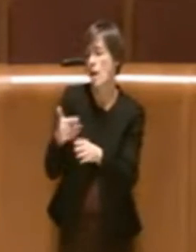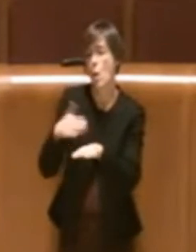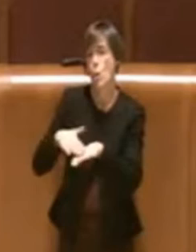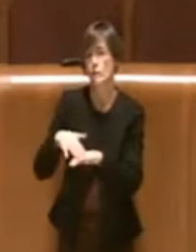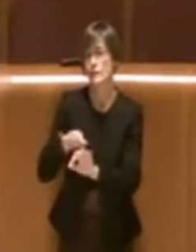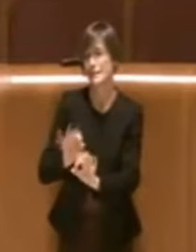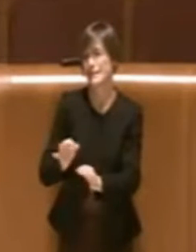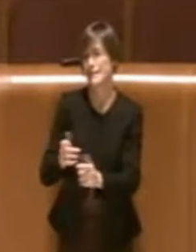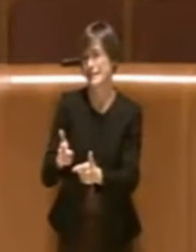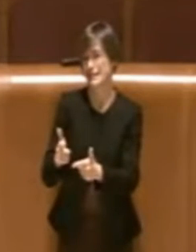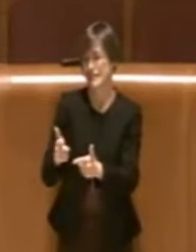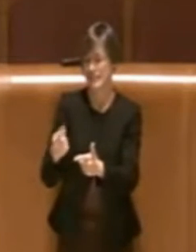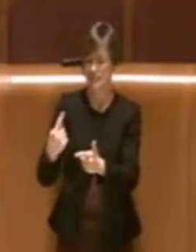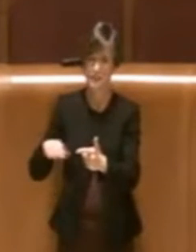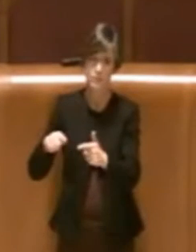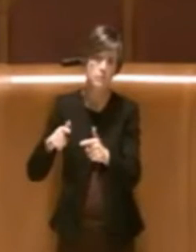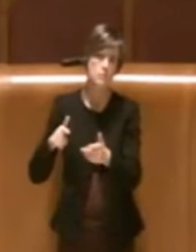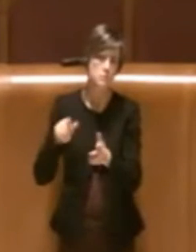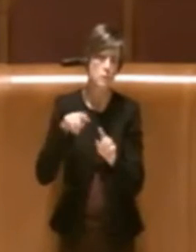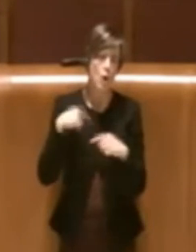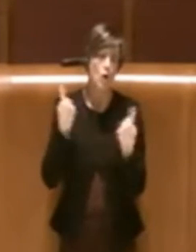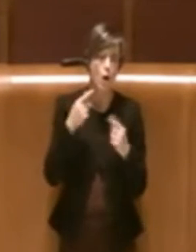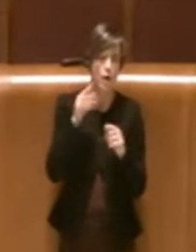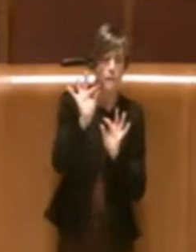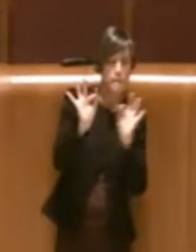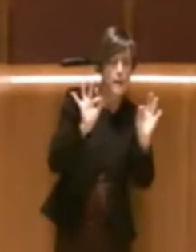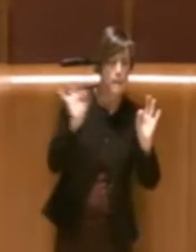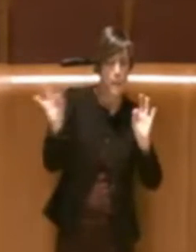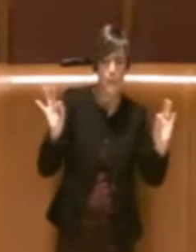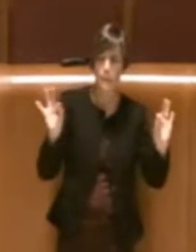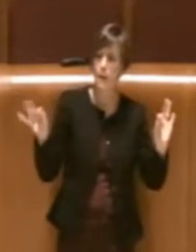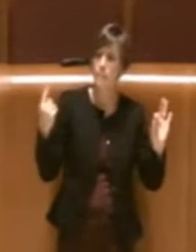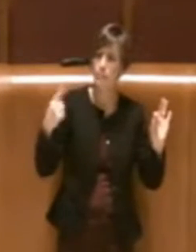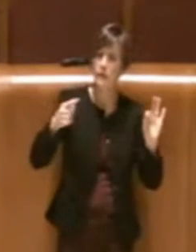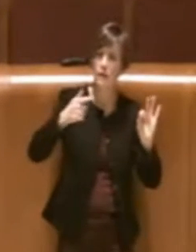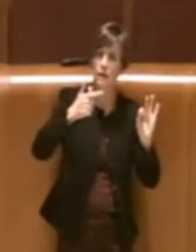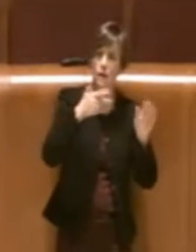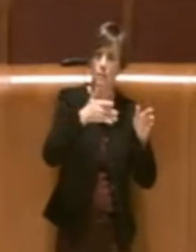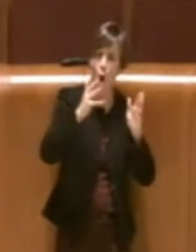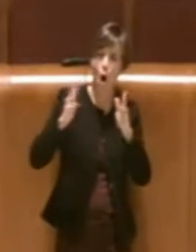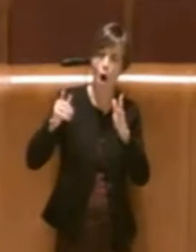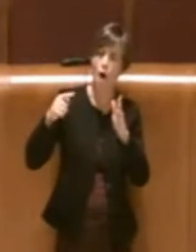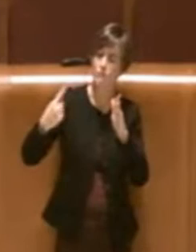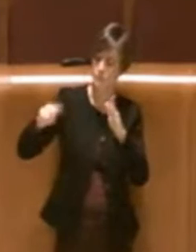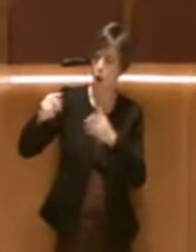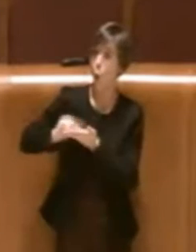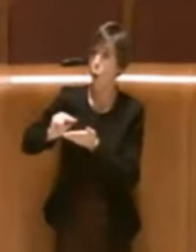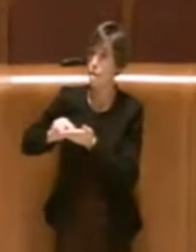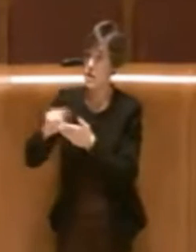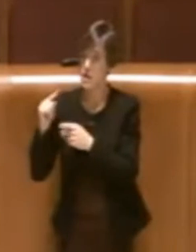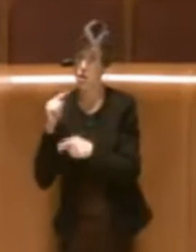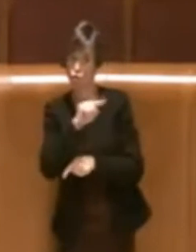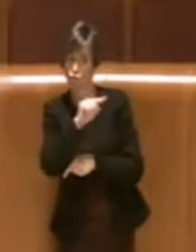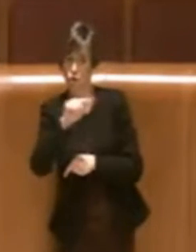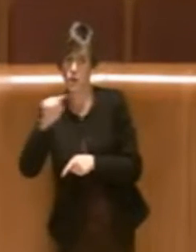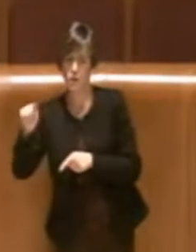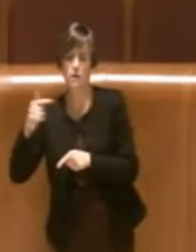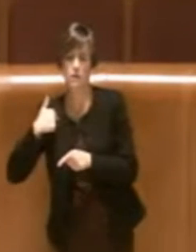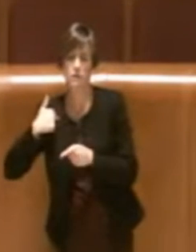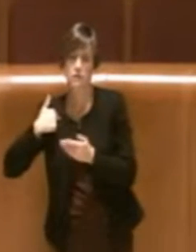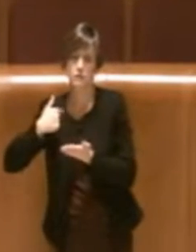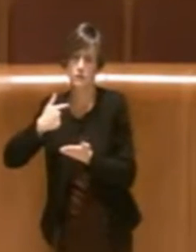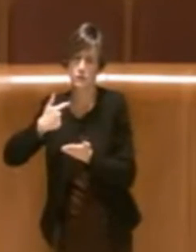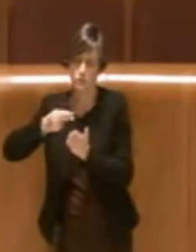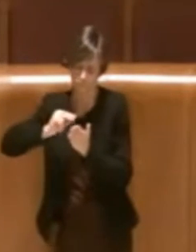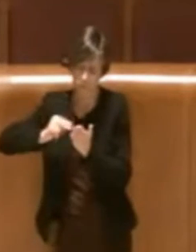prima. Abbiamo individuato questi immobili, quindi su questi immobili gli uffici hanno fatto un'attenta istruttoria e mi riferisco